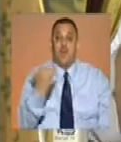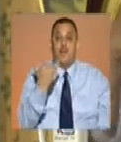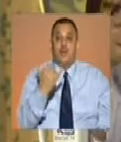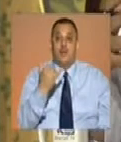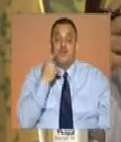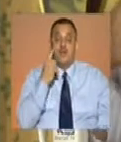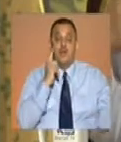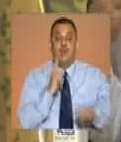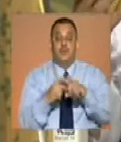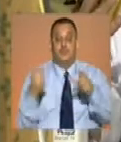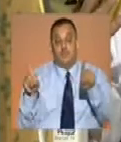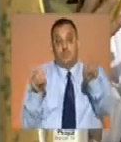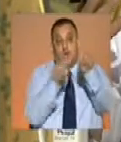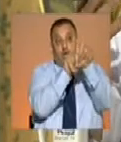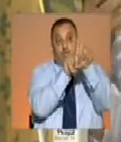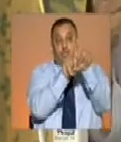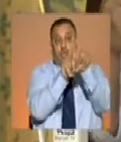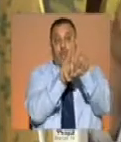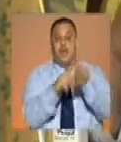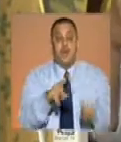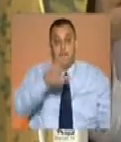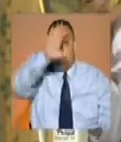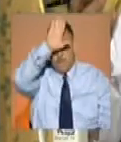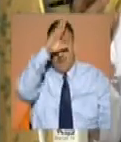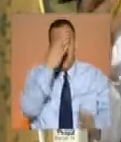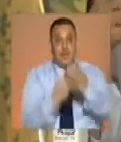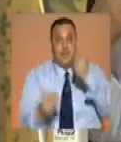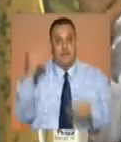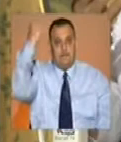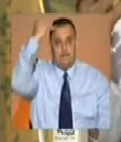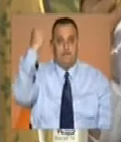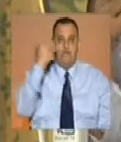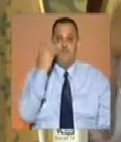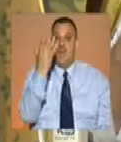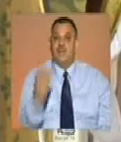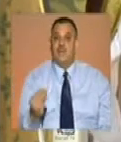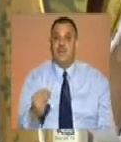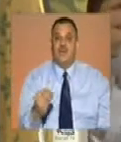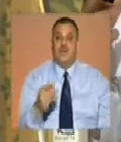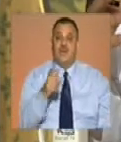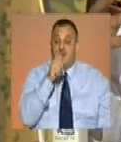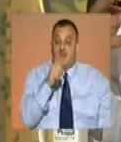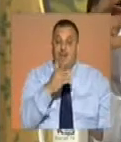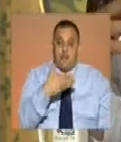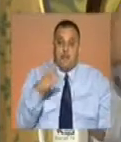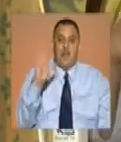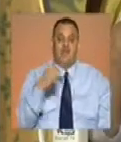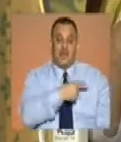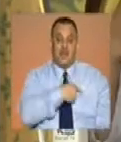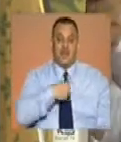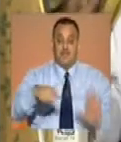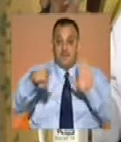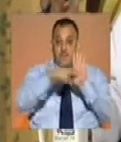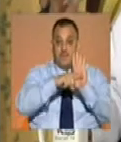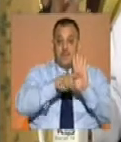المشركون قالوا بأن الملائكة بنات الله وملاك مأخوذة من اسم الملائكة، فأنت تجنبي أختي هذا الاسم.